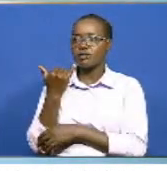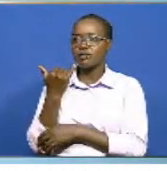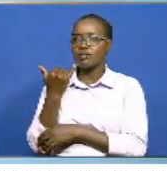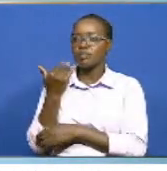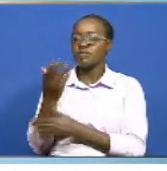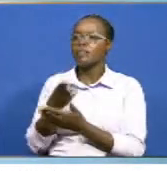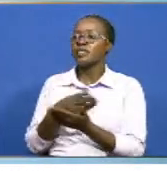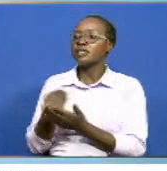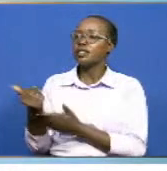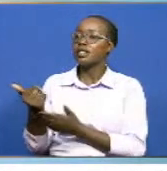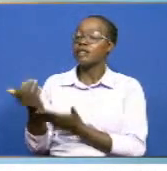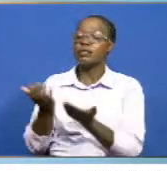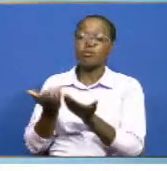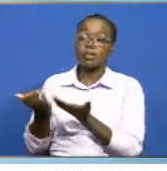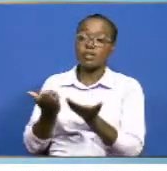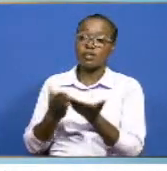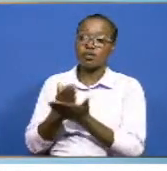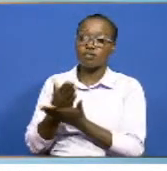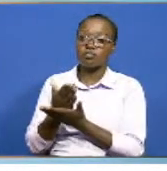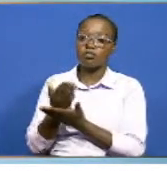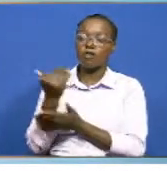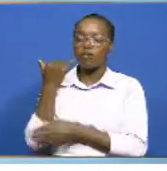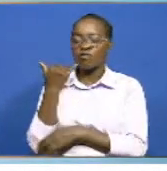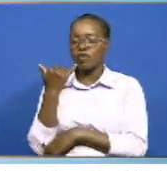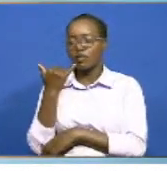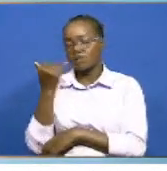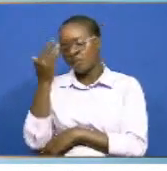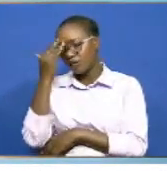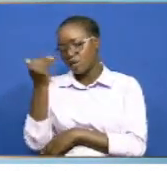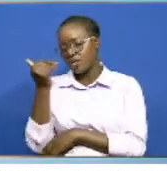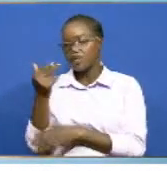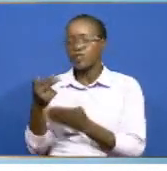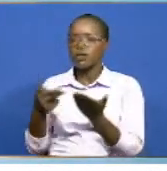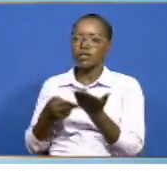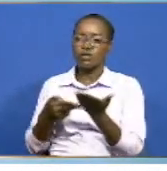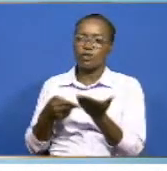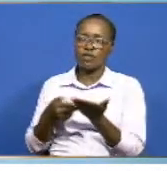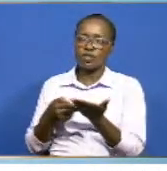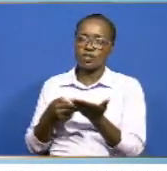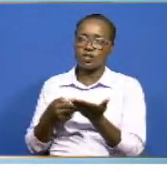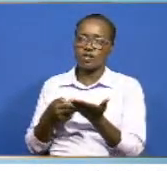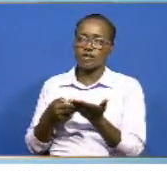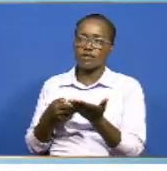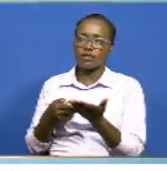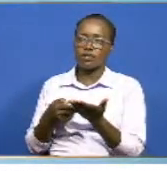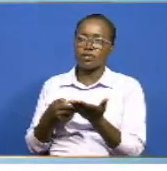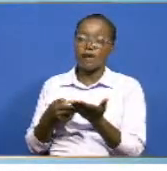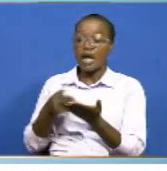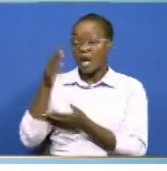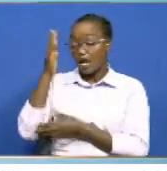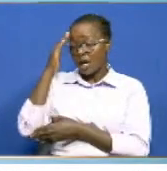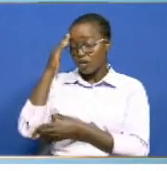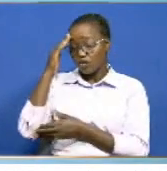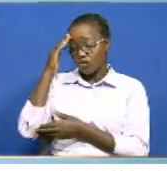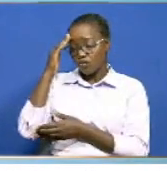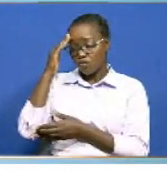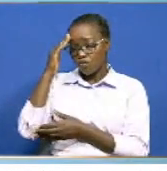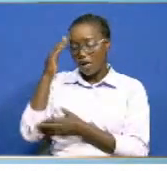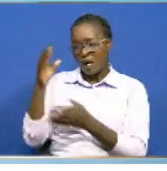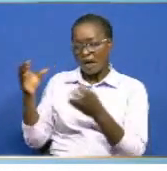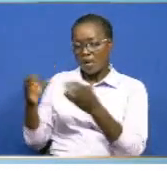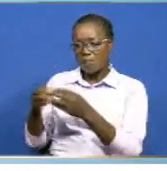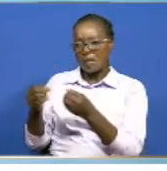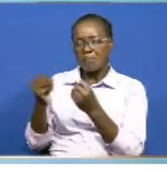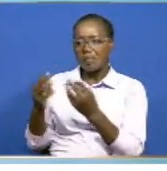mauzo kupitia kwa njia ya simu. Hiyo yote ni kwa sababu ya teknolojia. Mimi najua pakubwa kuna wale ama kampuni nyingi